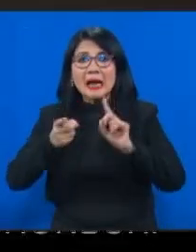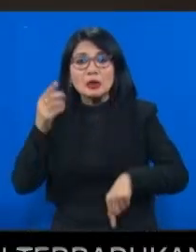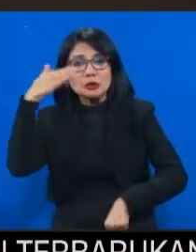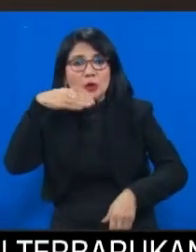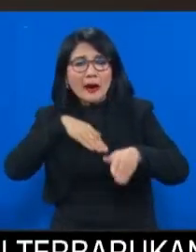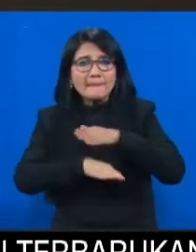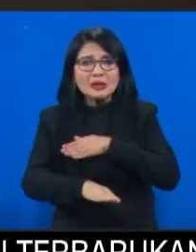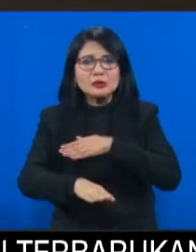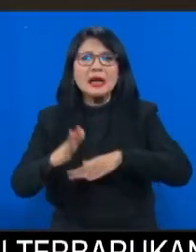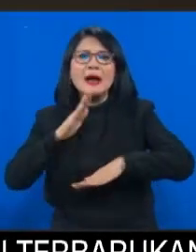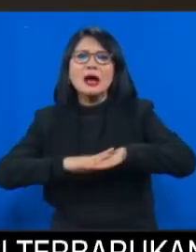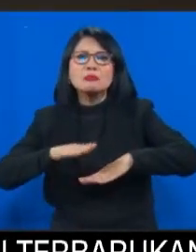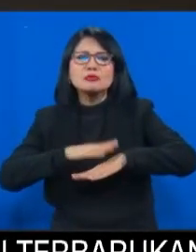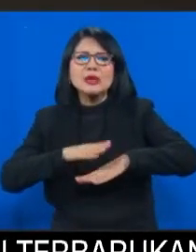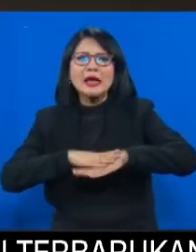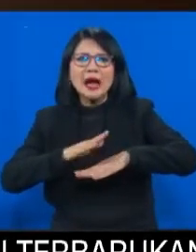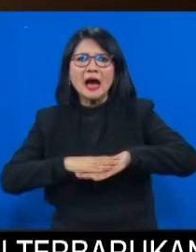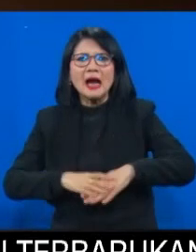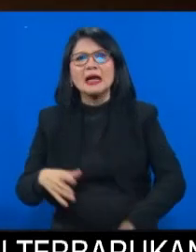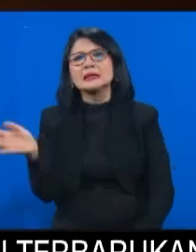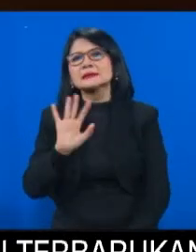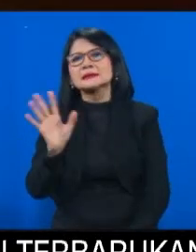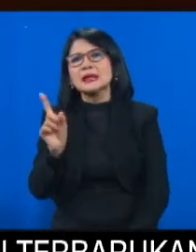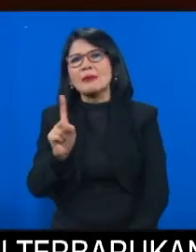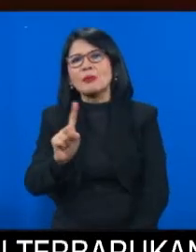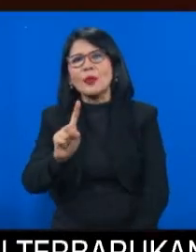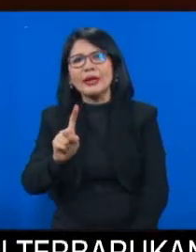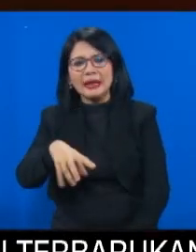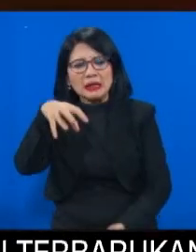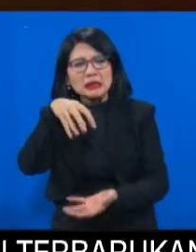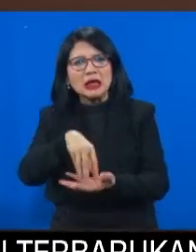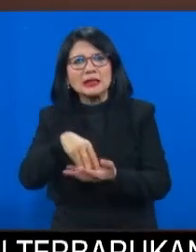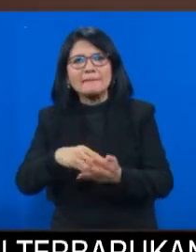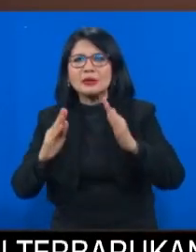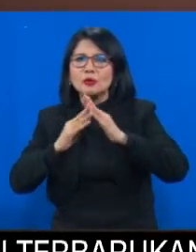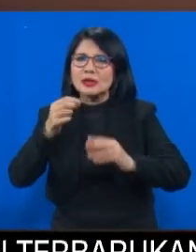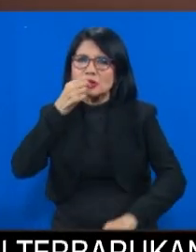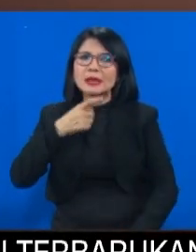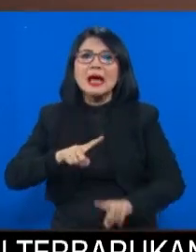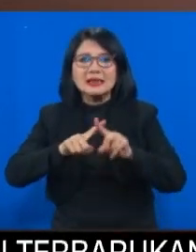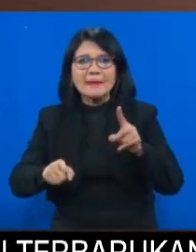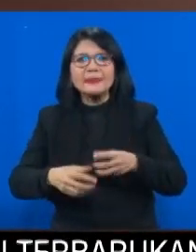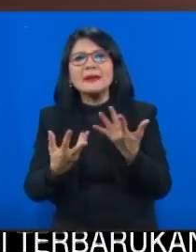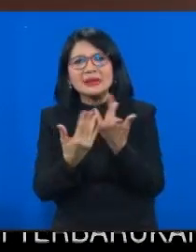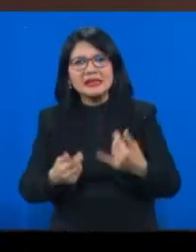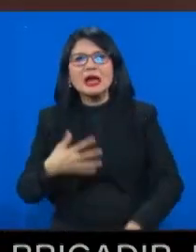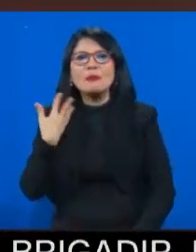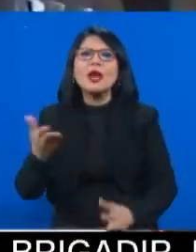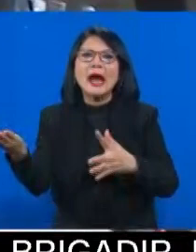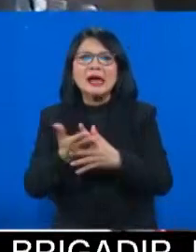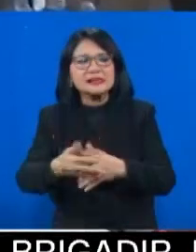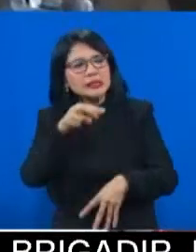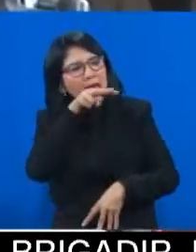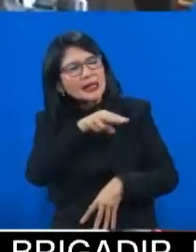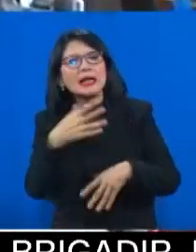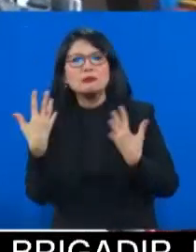dalam cagar budaya, maka pihak hotel tidak berhak menggunakan gua sebagai tempat privat, tetapi boleh diakses oleh masyarakat luas.